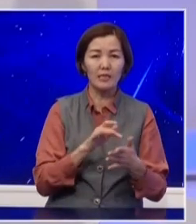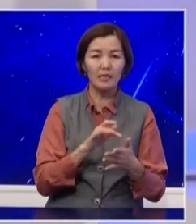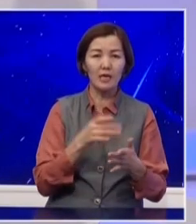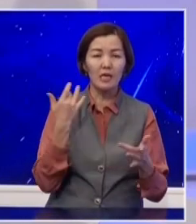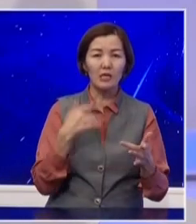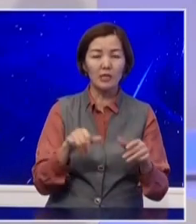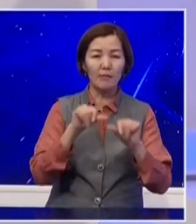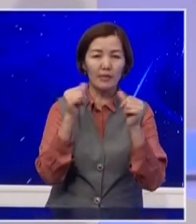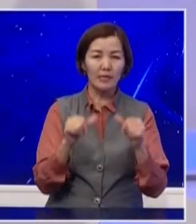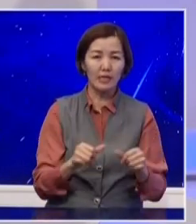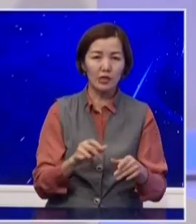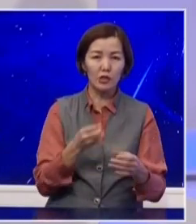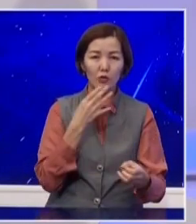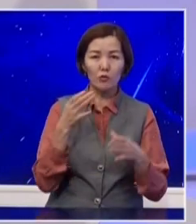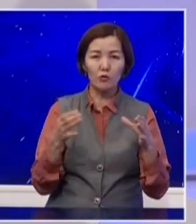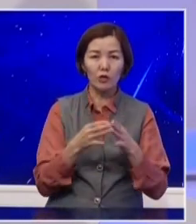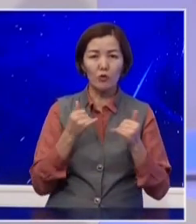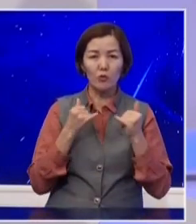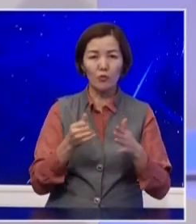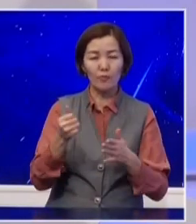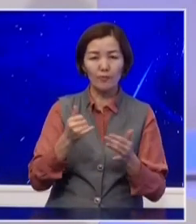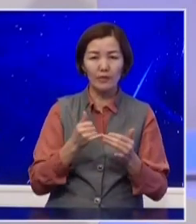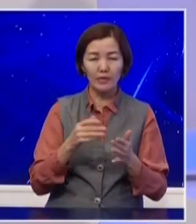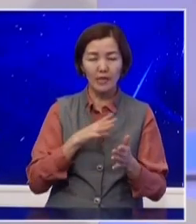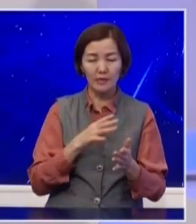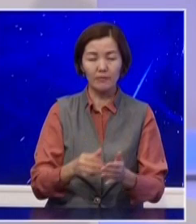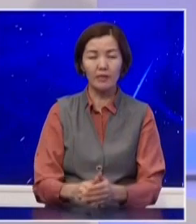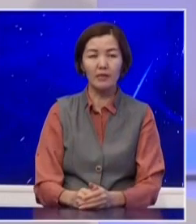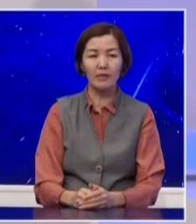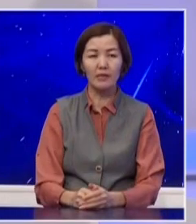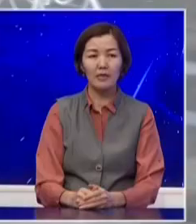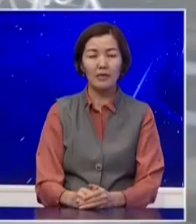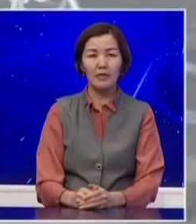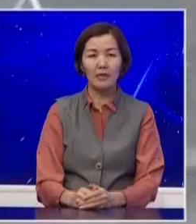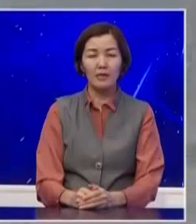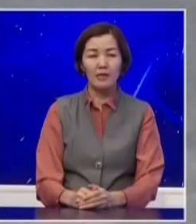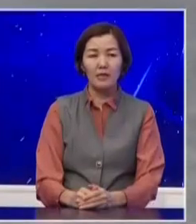орталығындағы Жамбыл ескерткішіне гүл шоқтарын қойып тағзым етті.